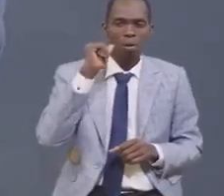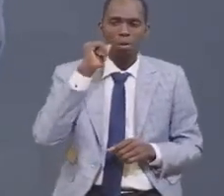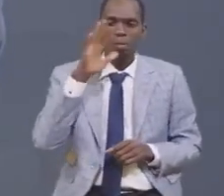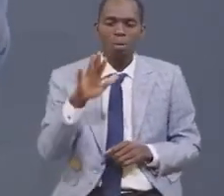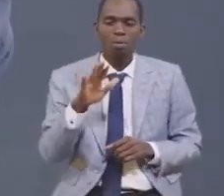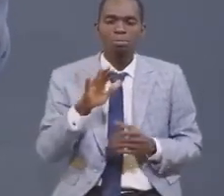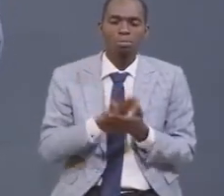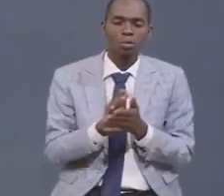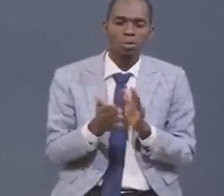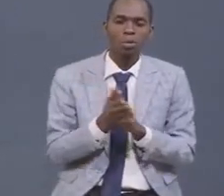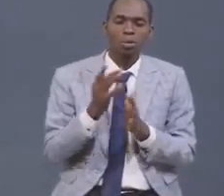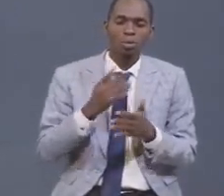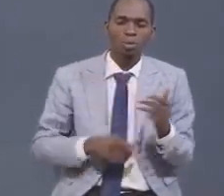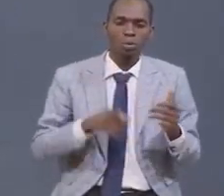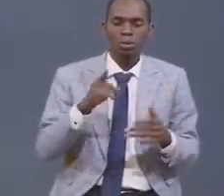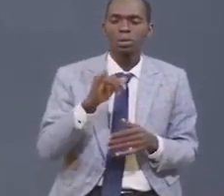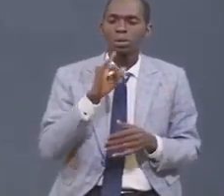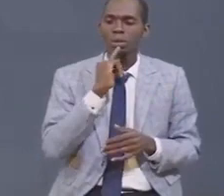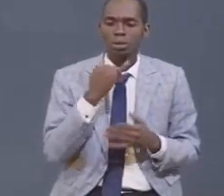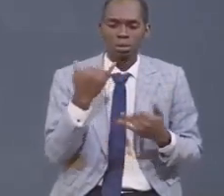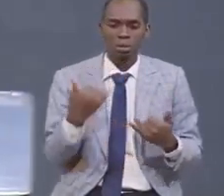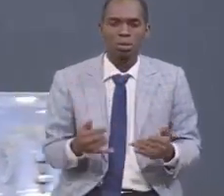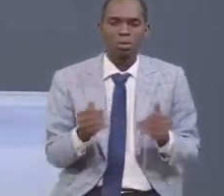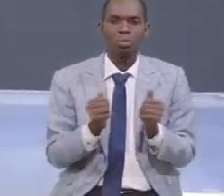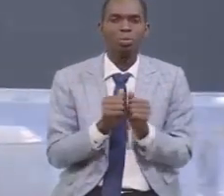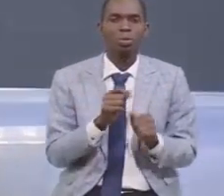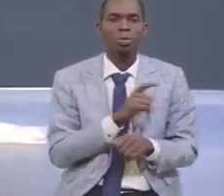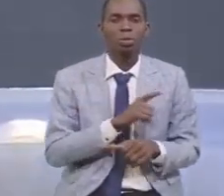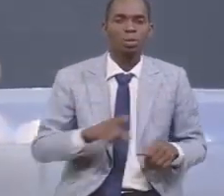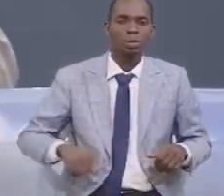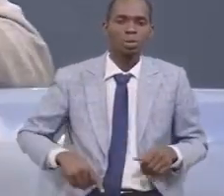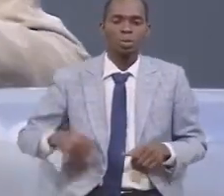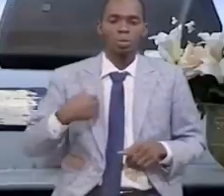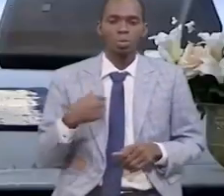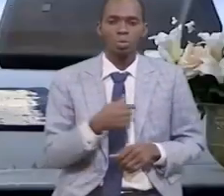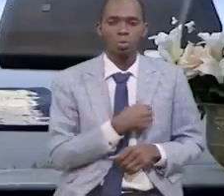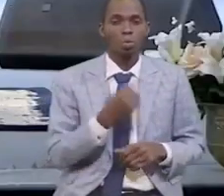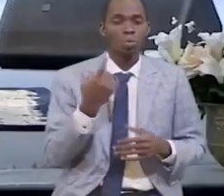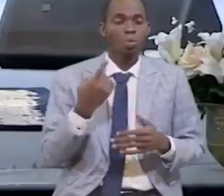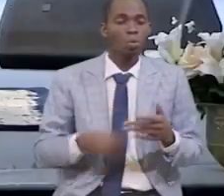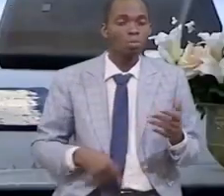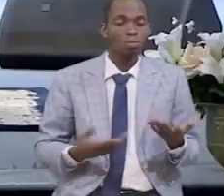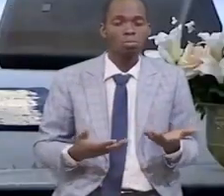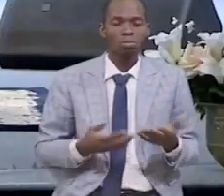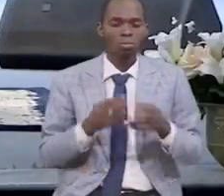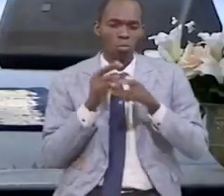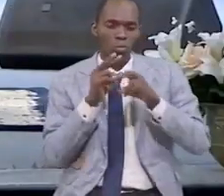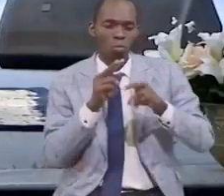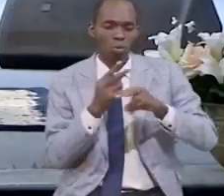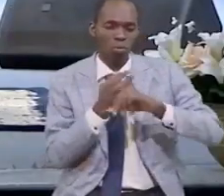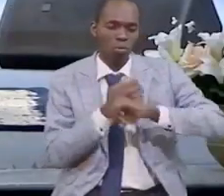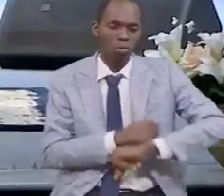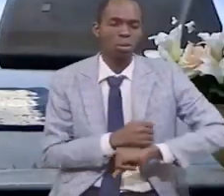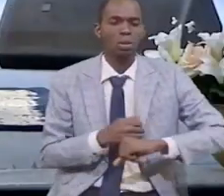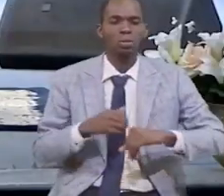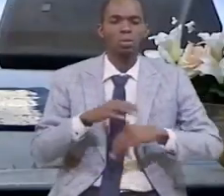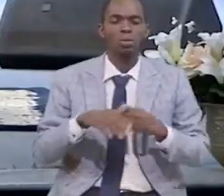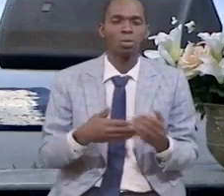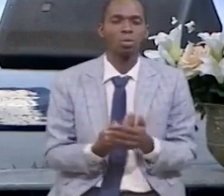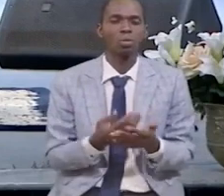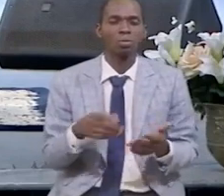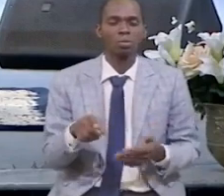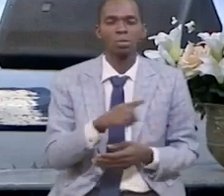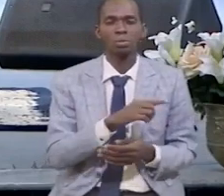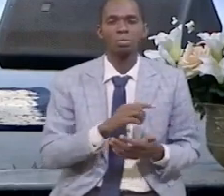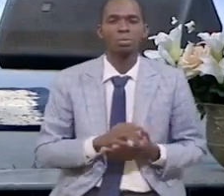is and what she is with the Lord. Well, watch over there. అవే ఆ పురుషుడు గాని ఆ స్త్రీ గాని ప్రభువులో ఏమై ఉన్నారో